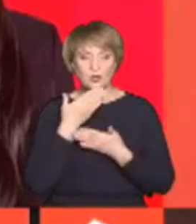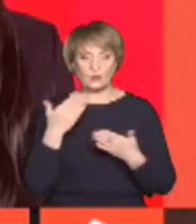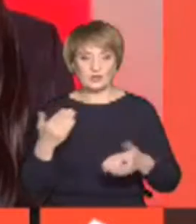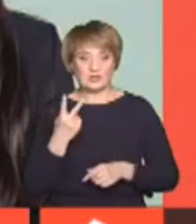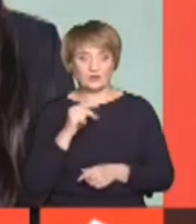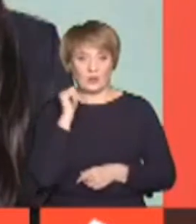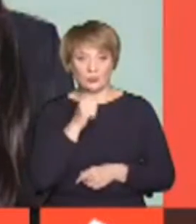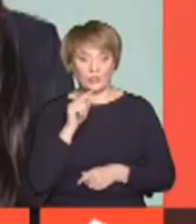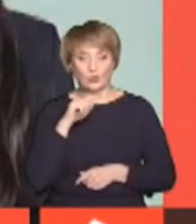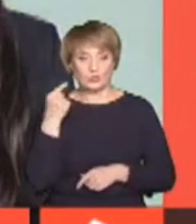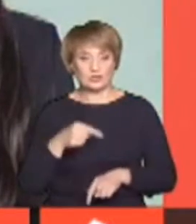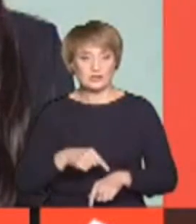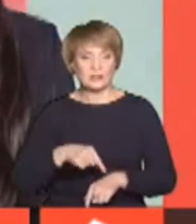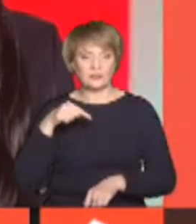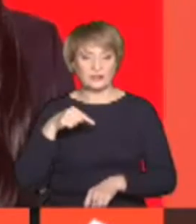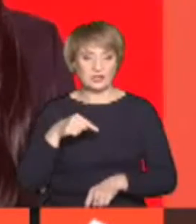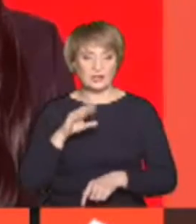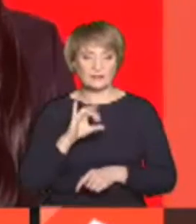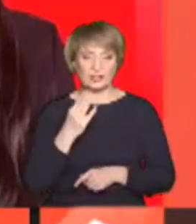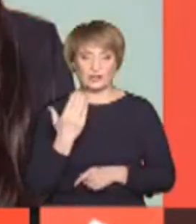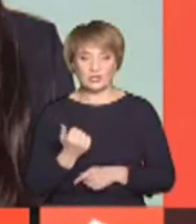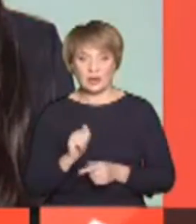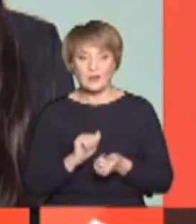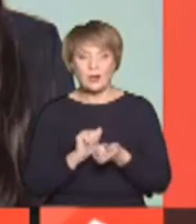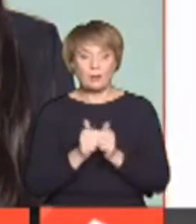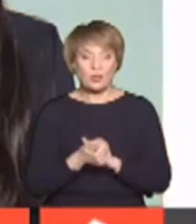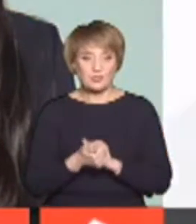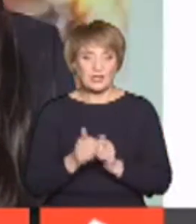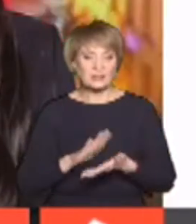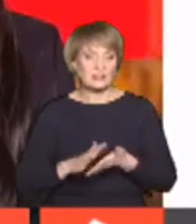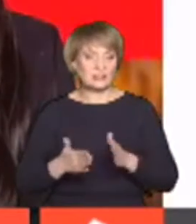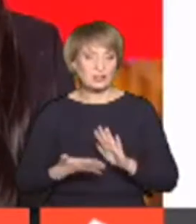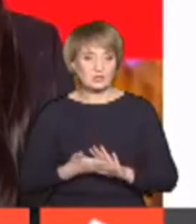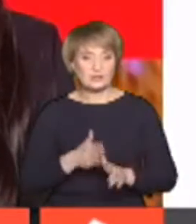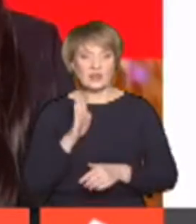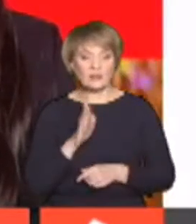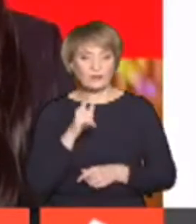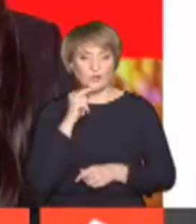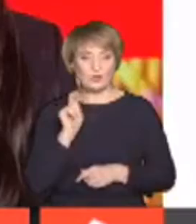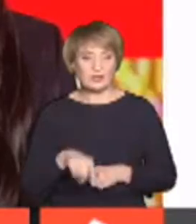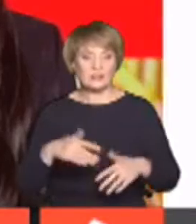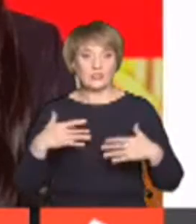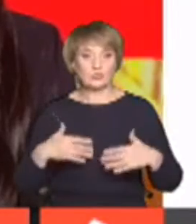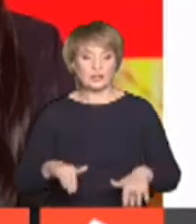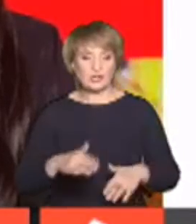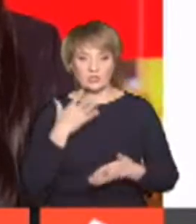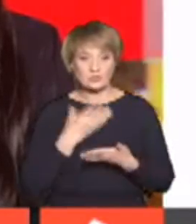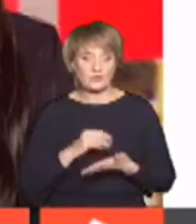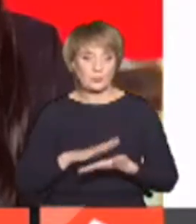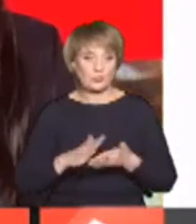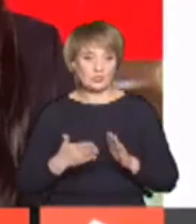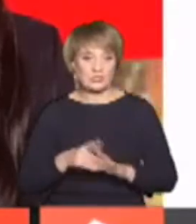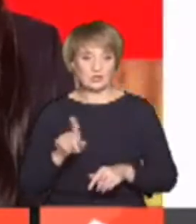Росія відчуває, що зараз і в Сполучених Штатах помінялася ситуація, і в Україні вони втрачають свої позиції, попри те,